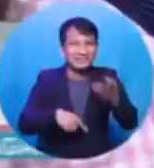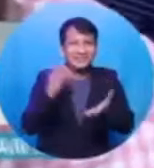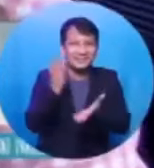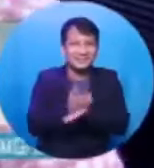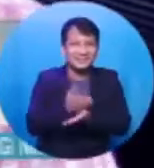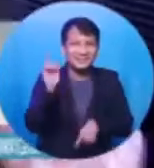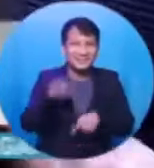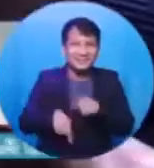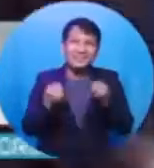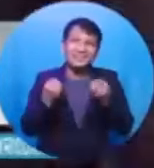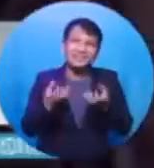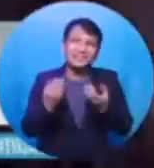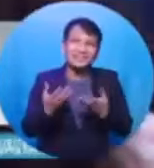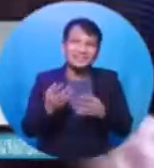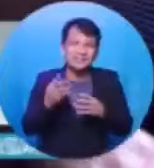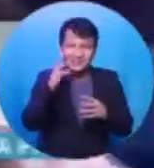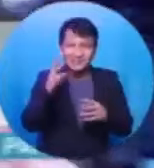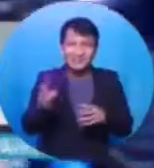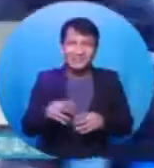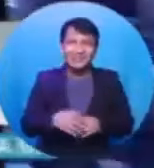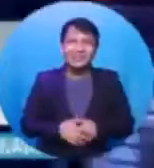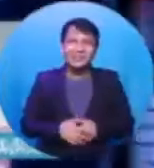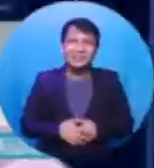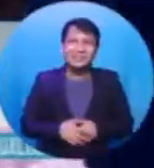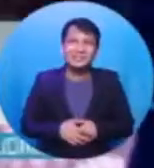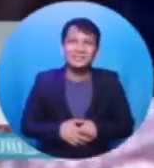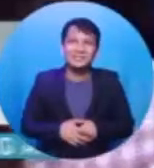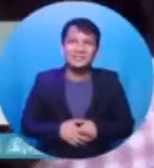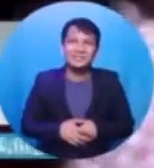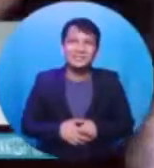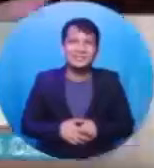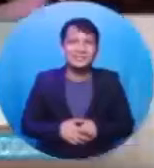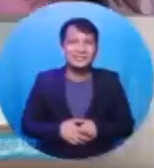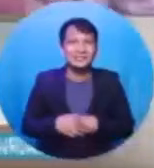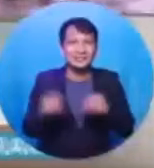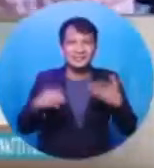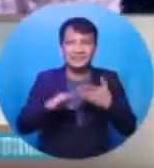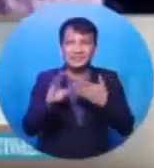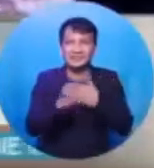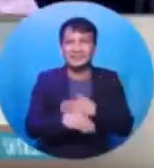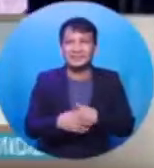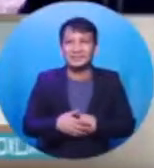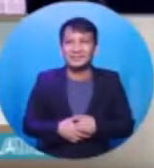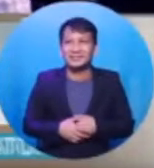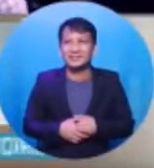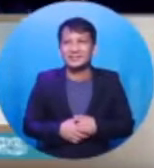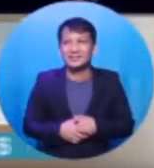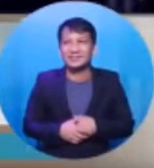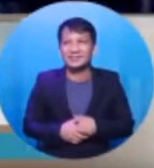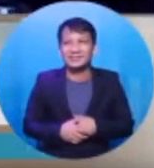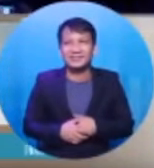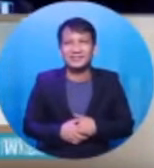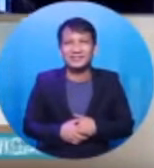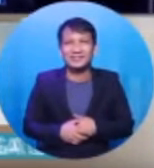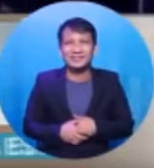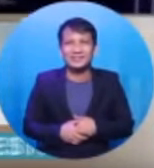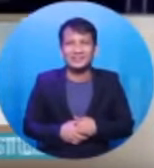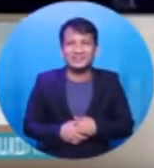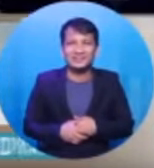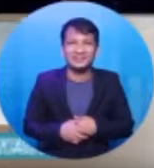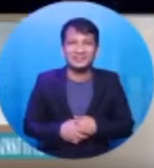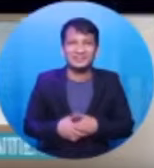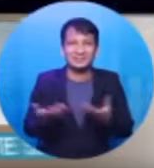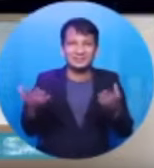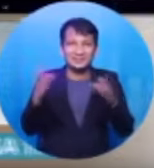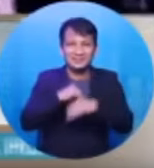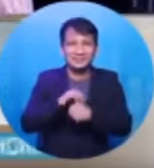ma-stop na sobrang dami nanonood sa atin ngayon at nagko-comment. So, babalik tayo sa Facebook. MJ, yes, MJ, yes, idol. Para pampatanggal